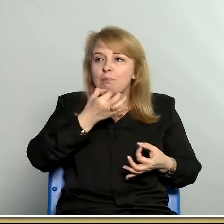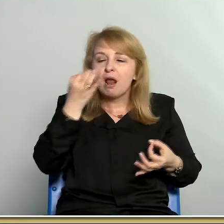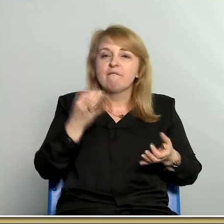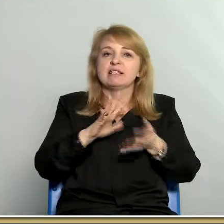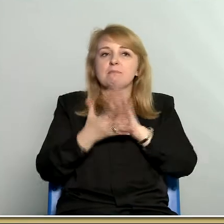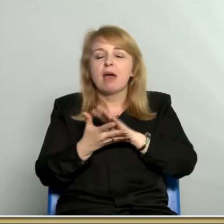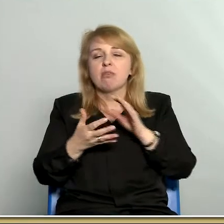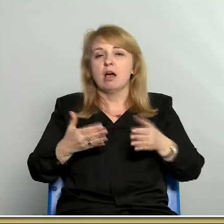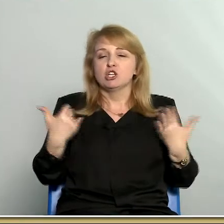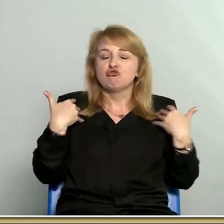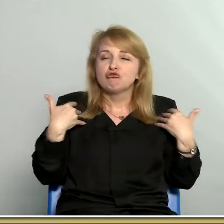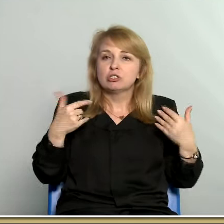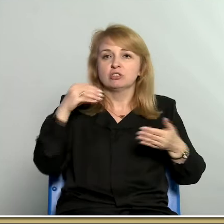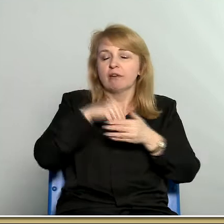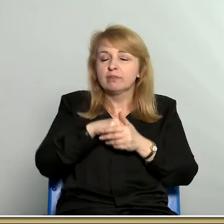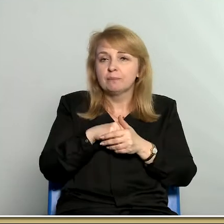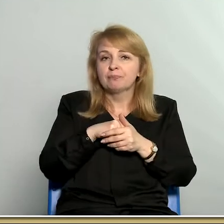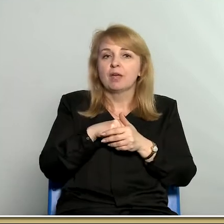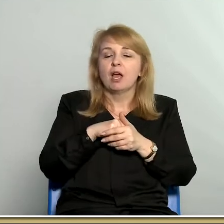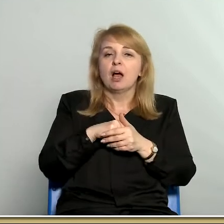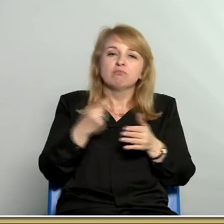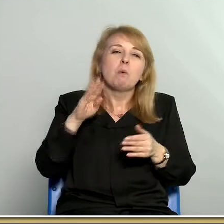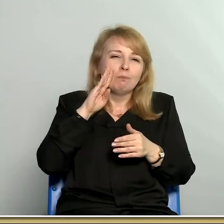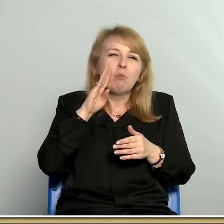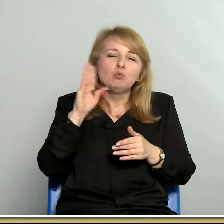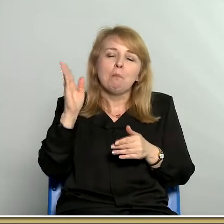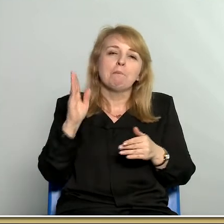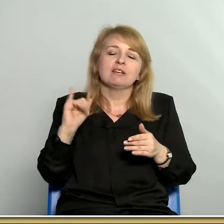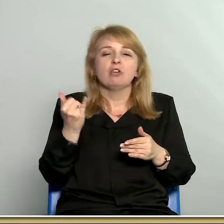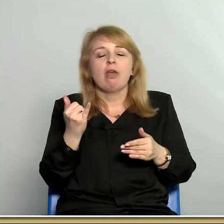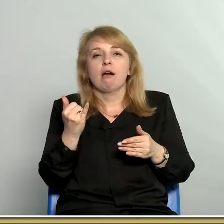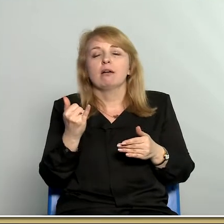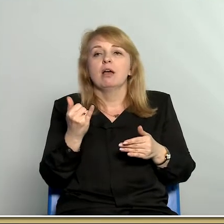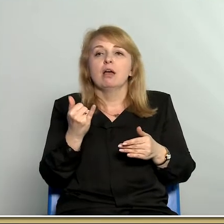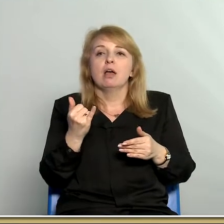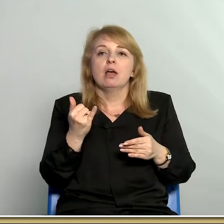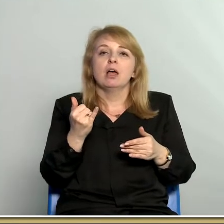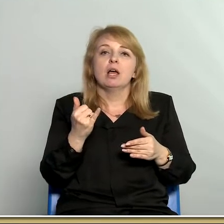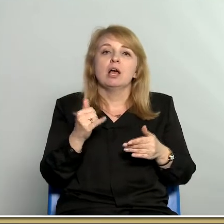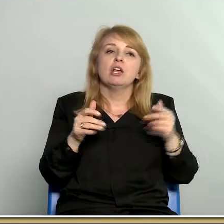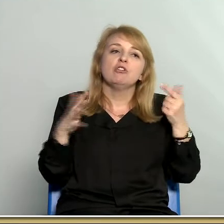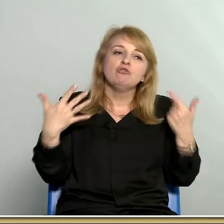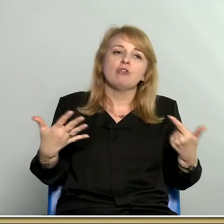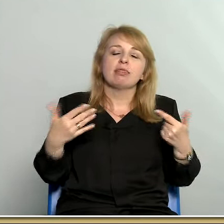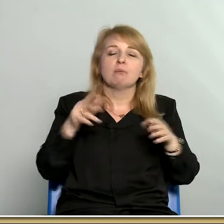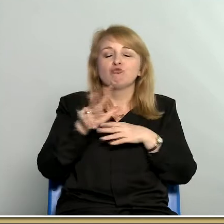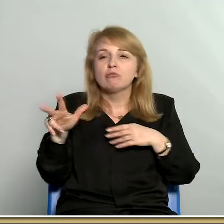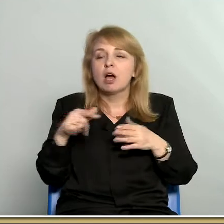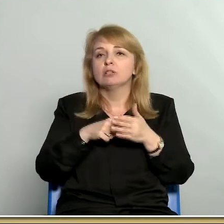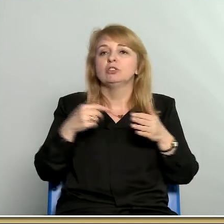myślę, że podobne działanie do tego, które mieliśmy w perspektywie 7.13, także